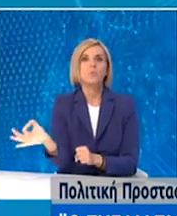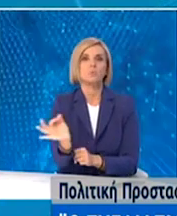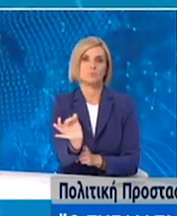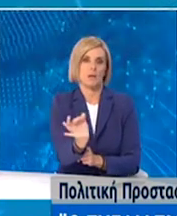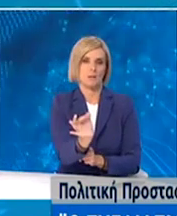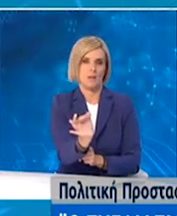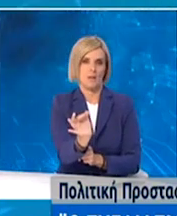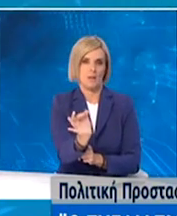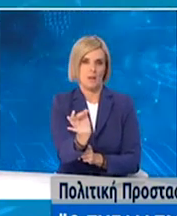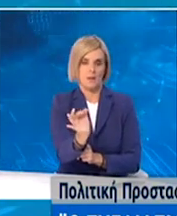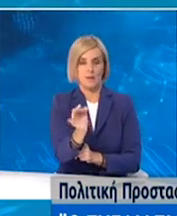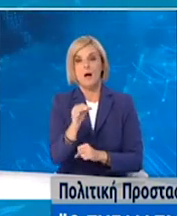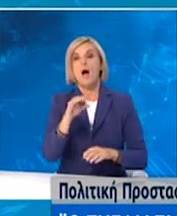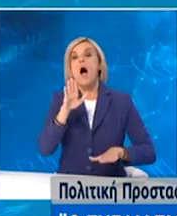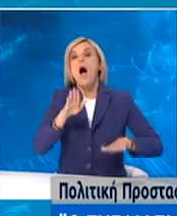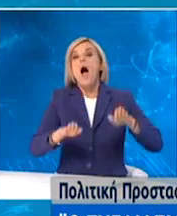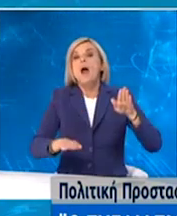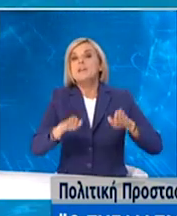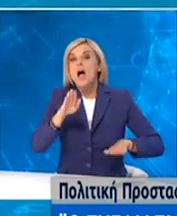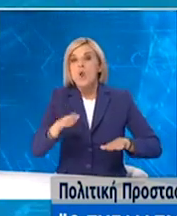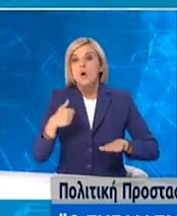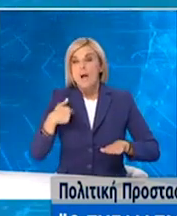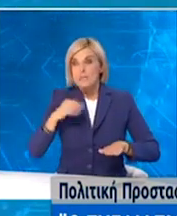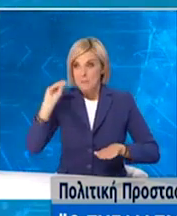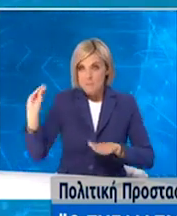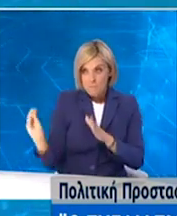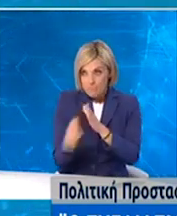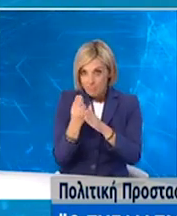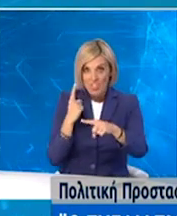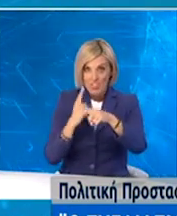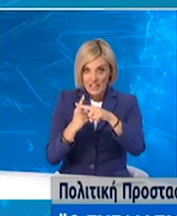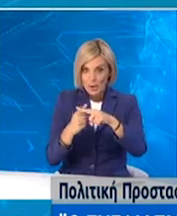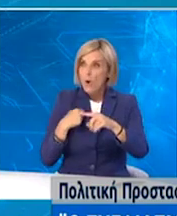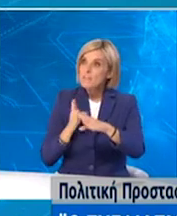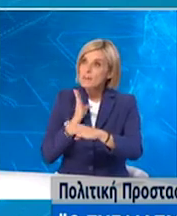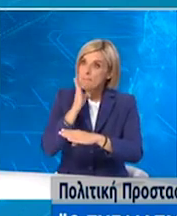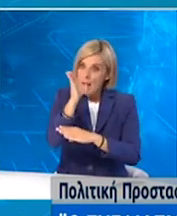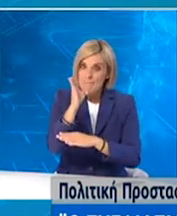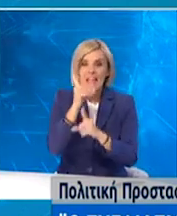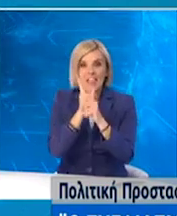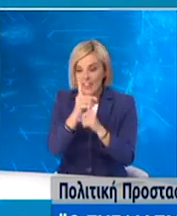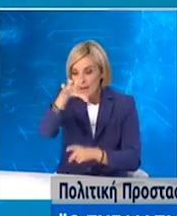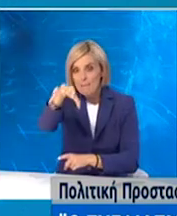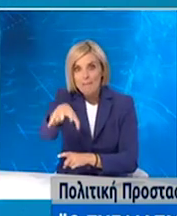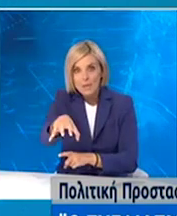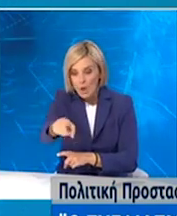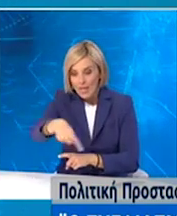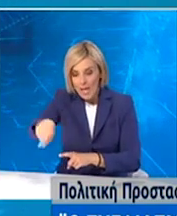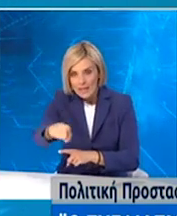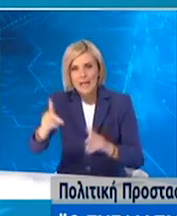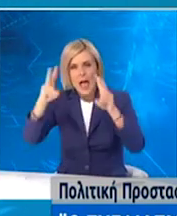με βάση τα αποτελέσματα των ιχνηλατήσεων που προκύπτουν. Θέλω να ξέρετε ότι αυτή η άσκηση είναι εξαιρετικά δύσκολη, είναι